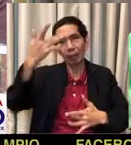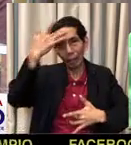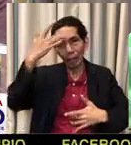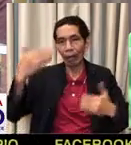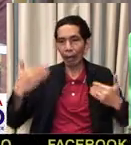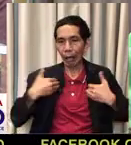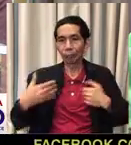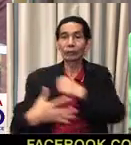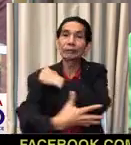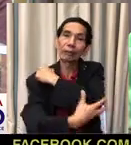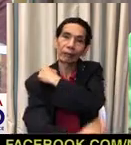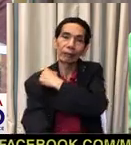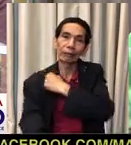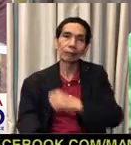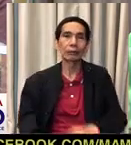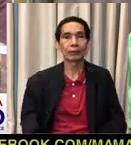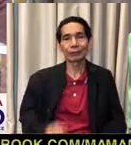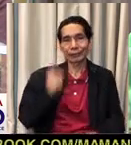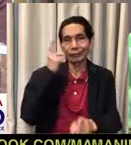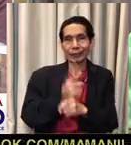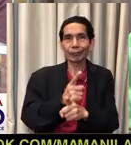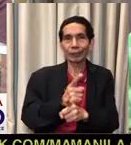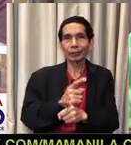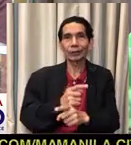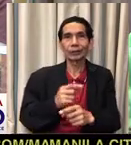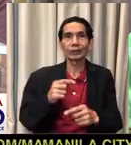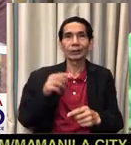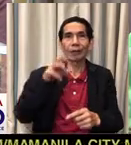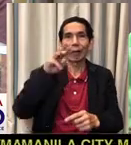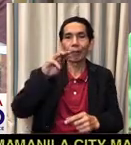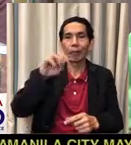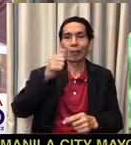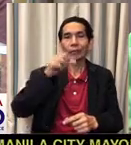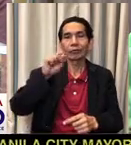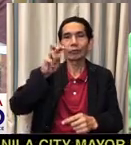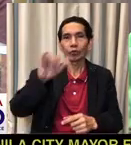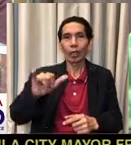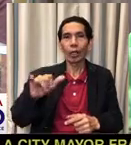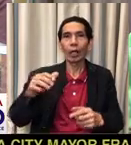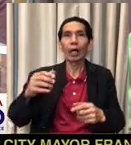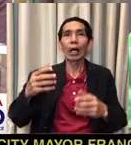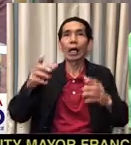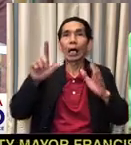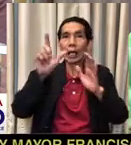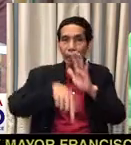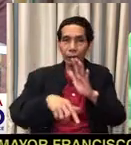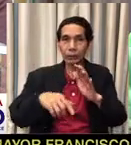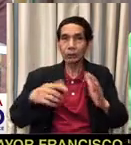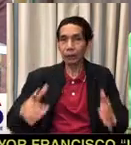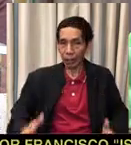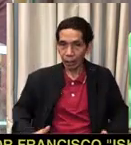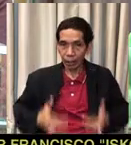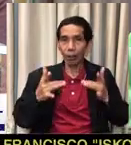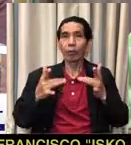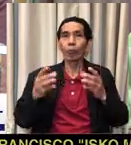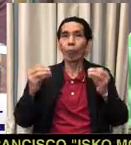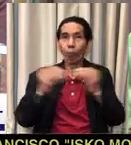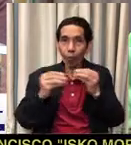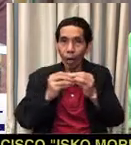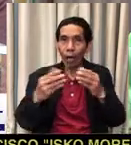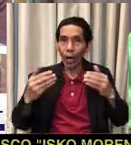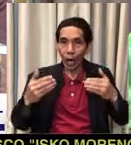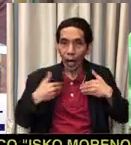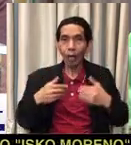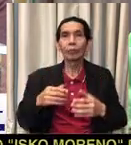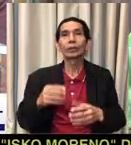sakit. Kaya tama naman si magsaysay. Those who have less in life must have more in